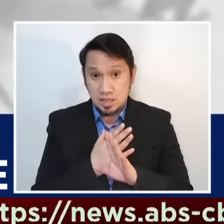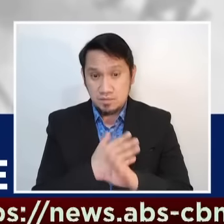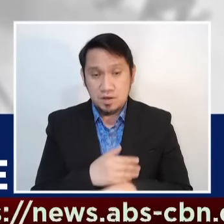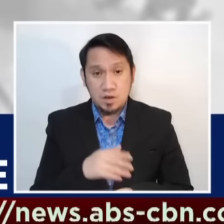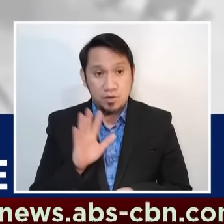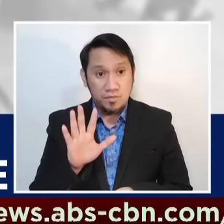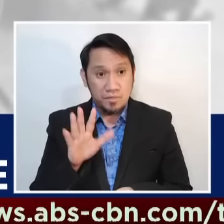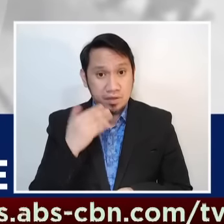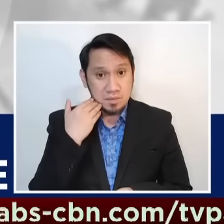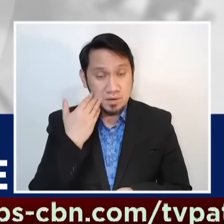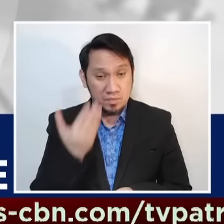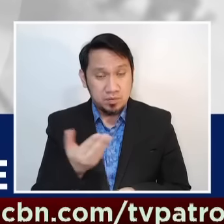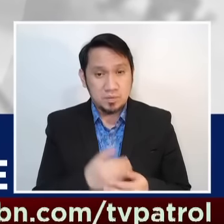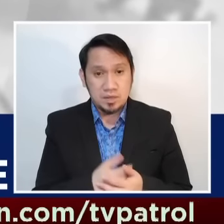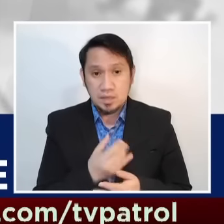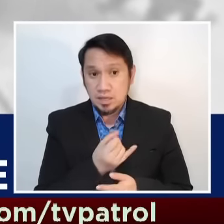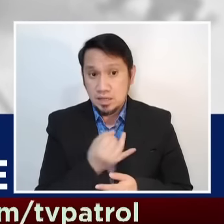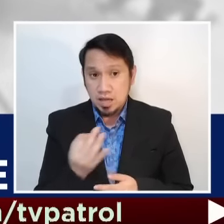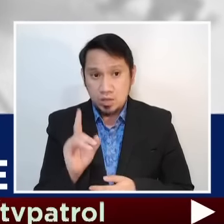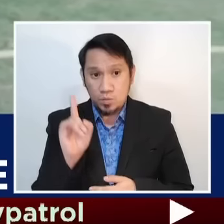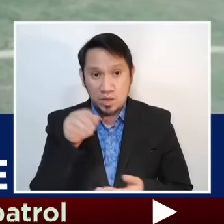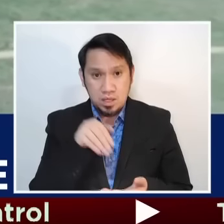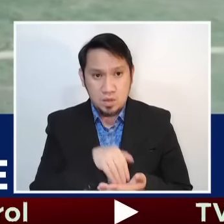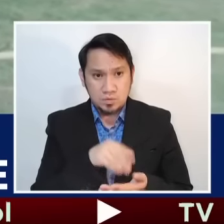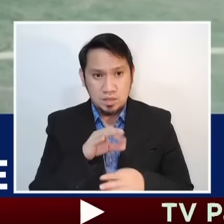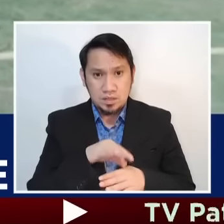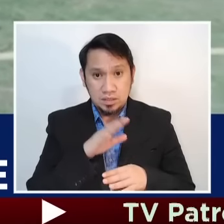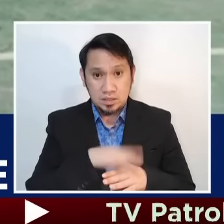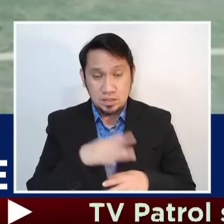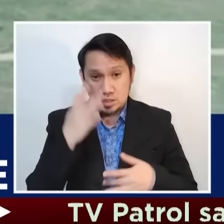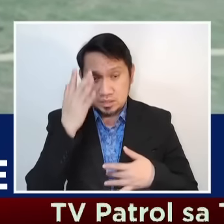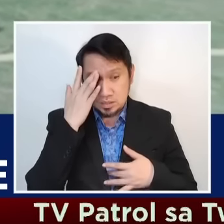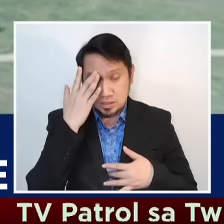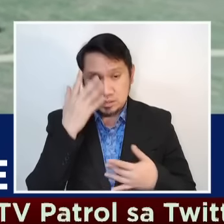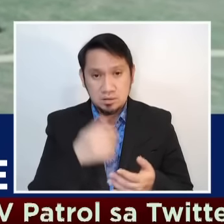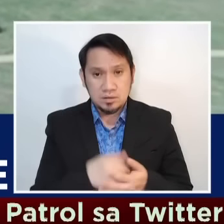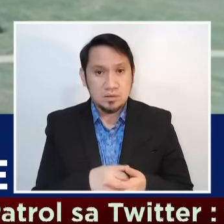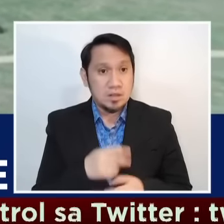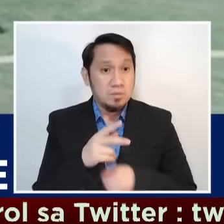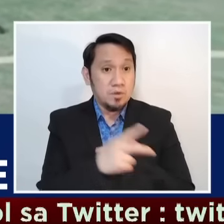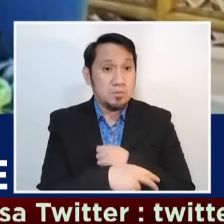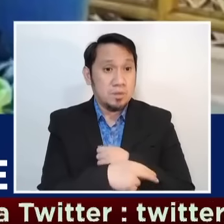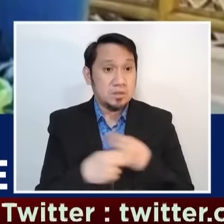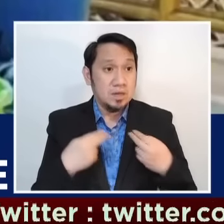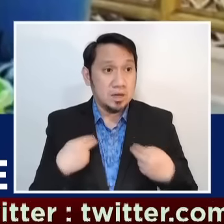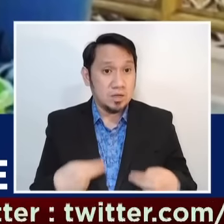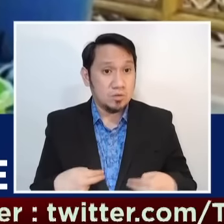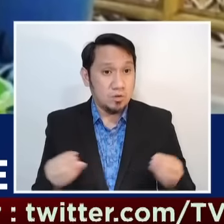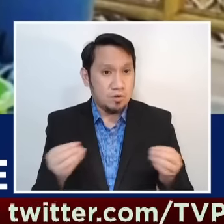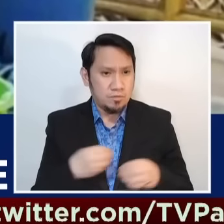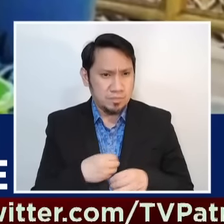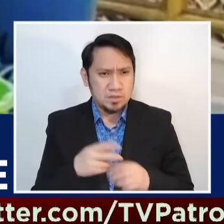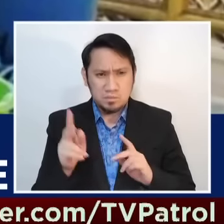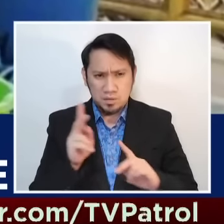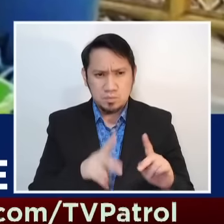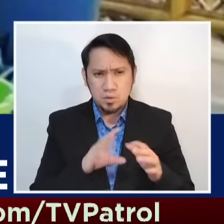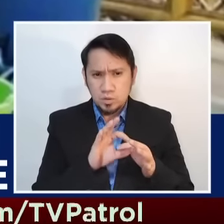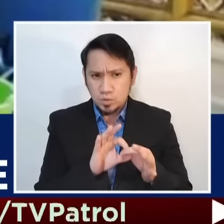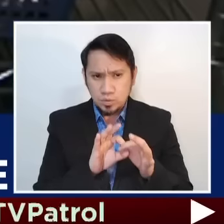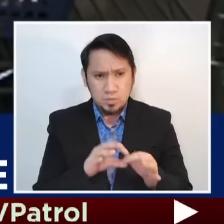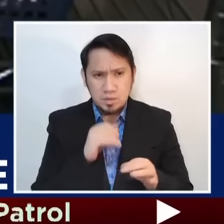ang namatay sa halos 1,000 tinamaan ng dengue. Nananawagan ang Provincial Health Office ng kooperasyon ng publiko para hindi lumala